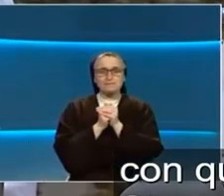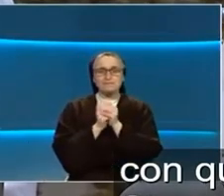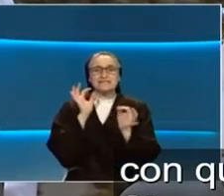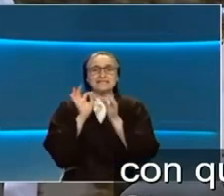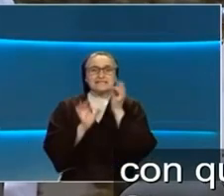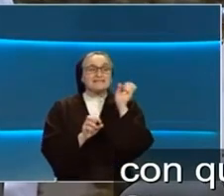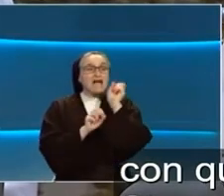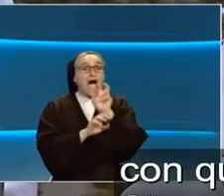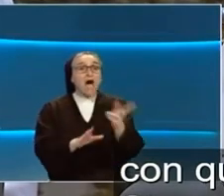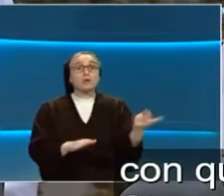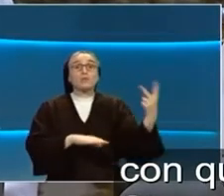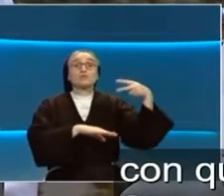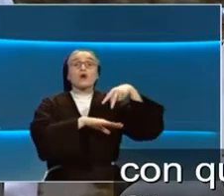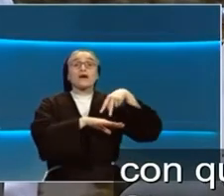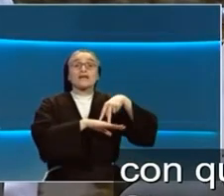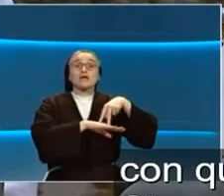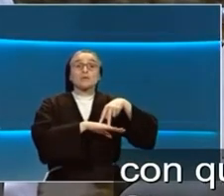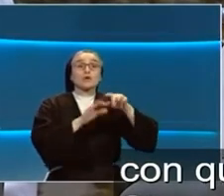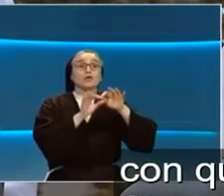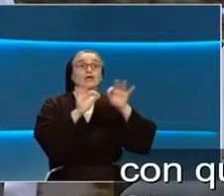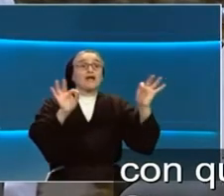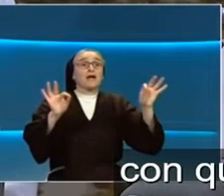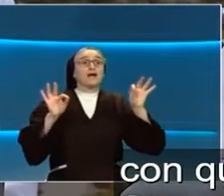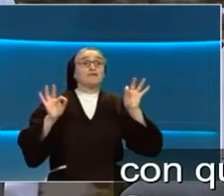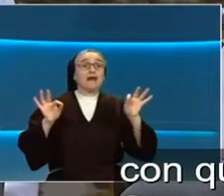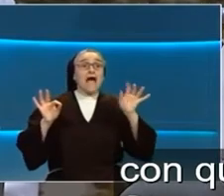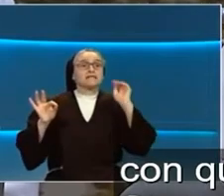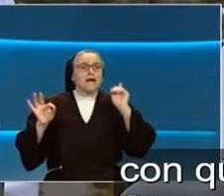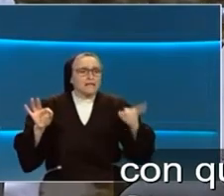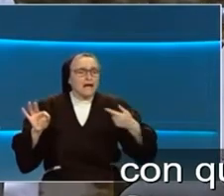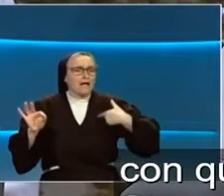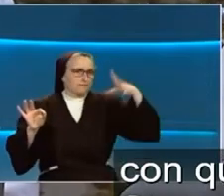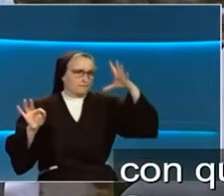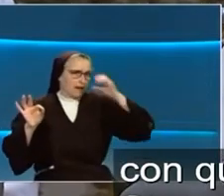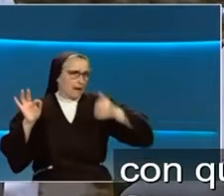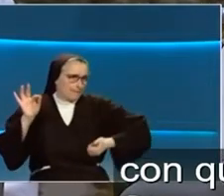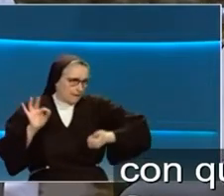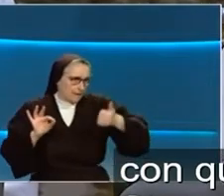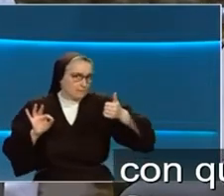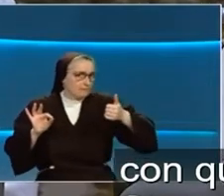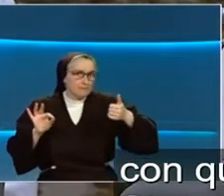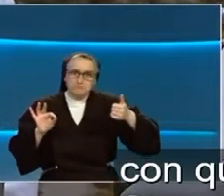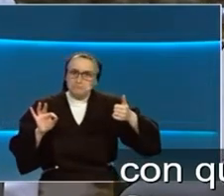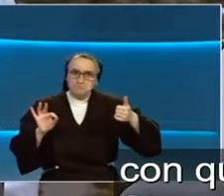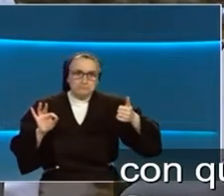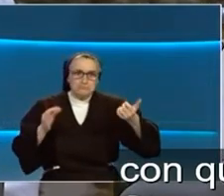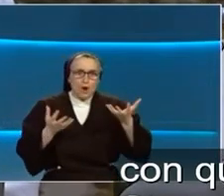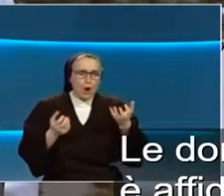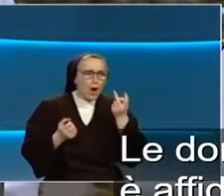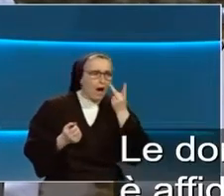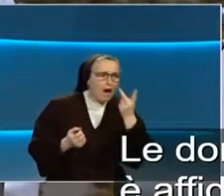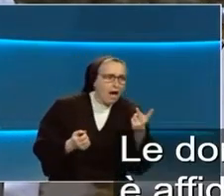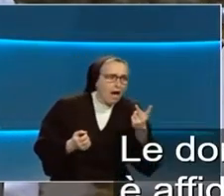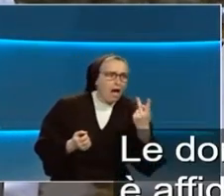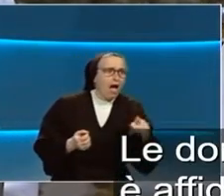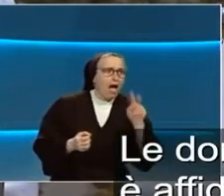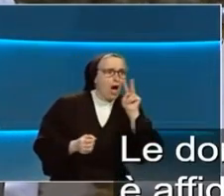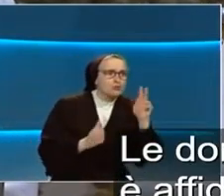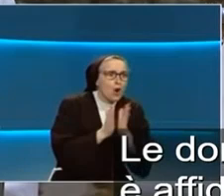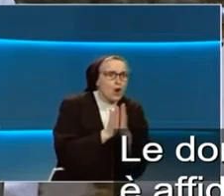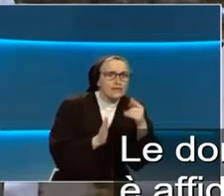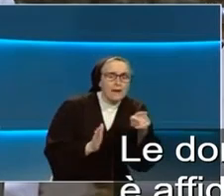부활에 관한 첫 번째 선언은, 즉 그 첫 선포는 알아들어야 하는 공식이 아니라